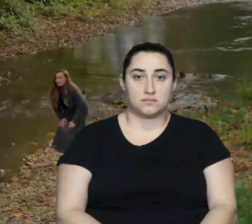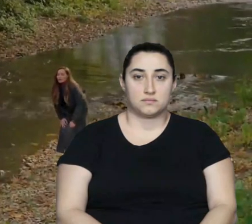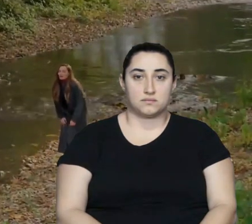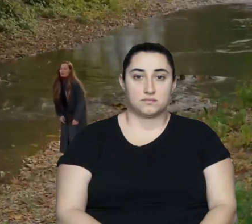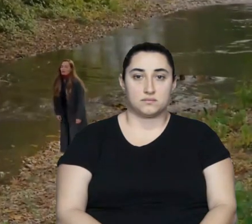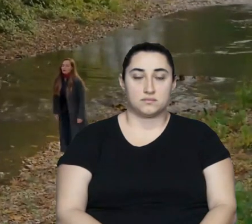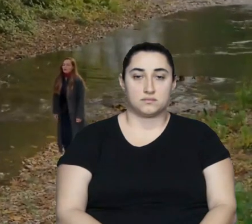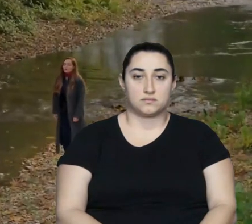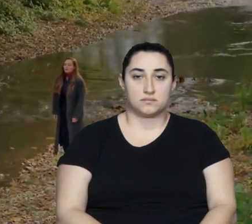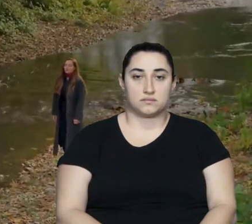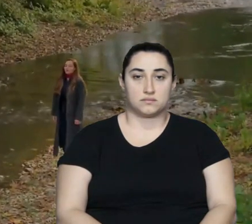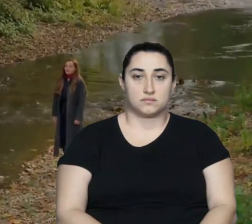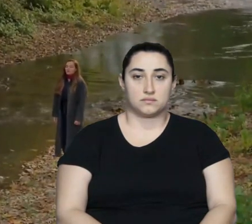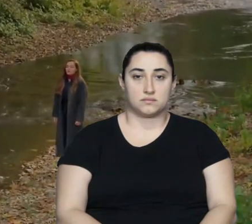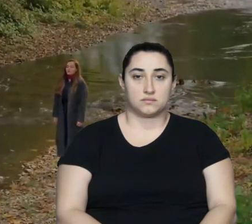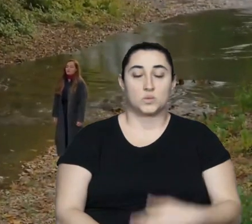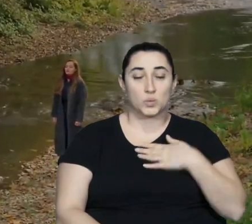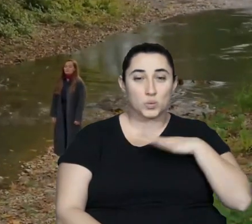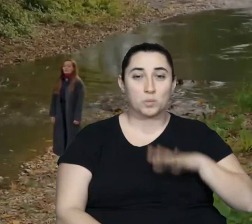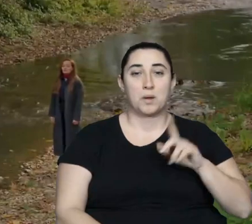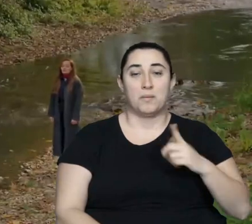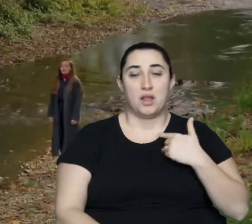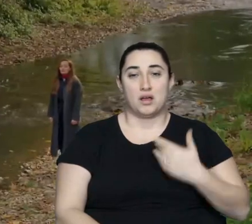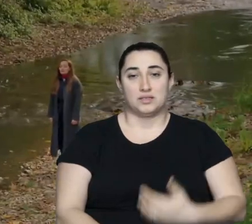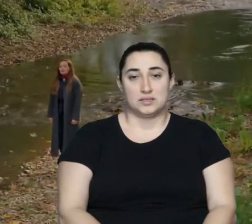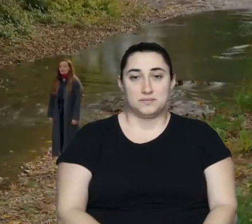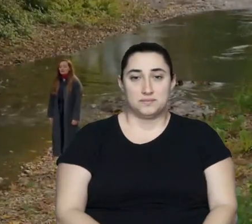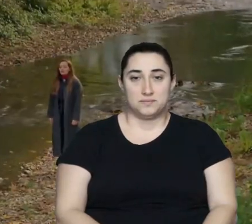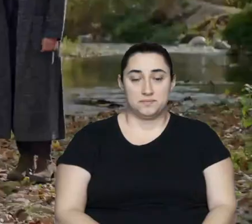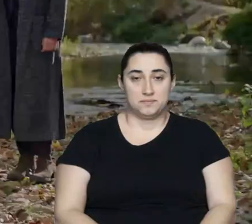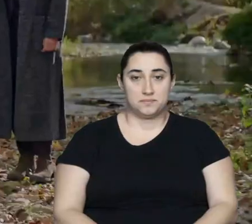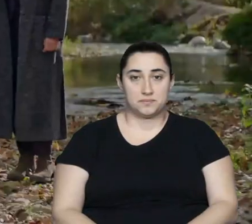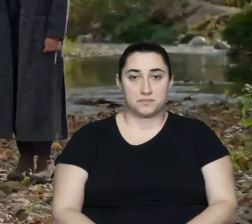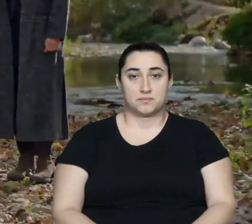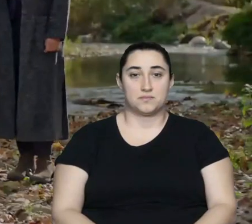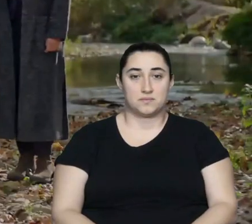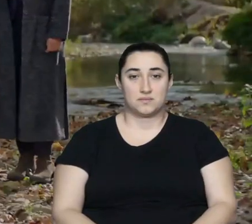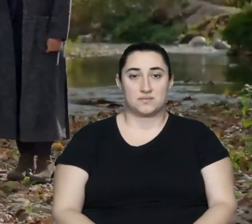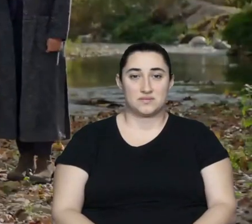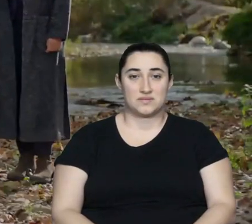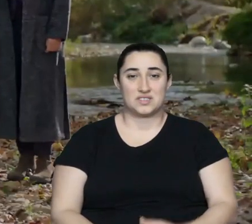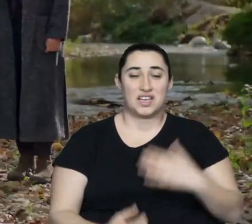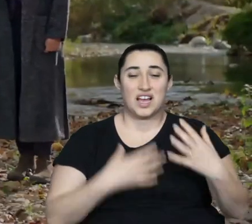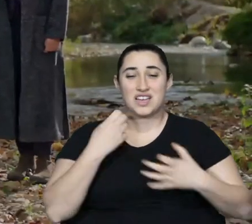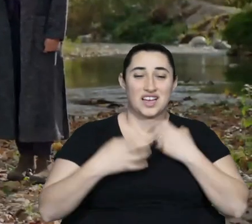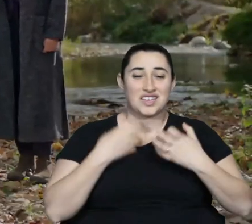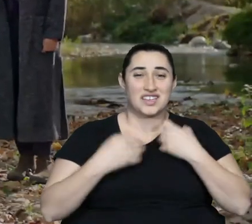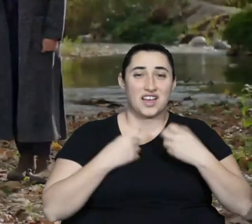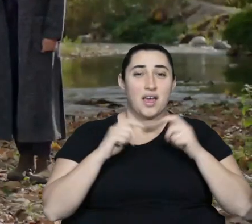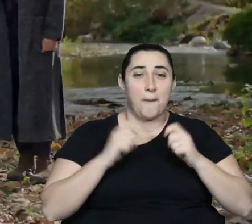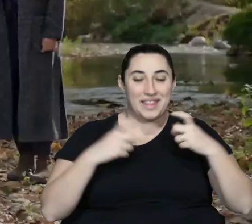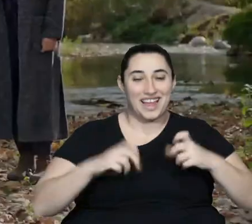Doğruldu. Dur artık Alev. Dur. Çık şu çırpındıkça battığın çamurun içinden.